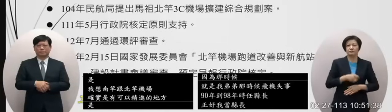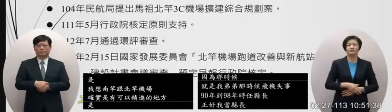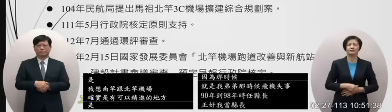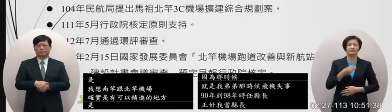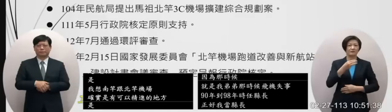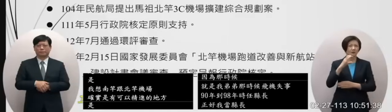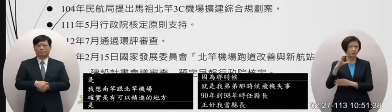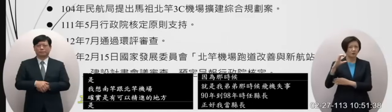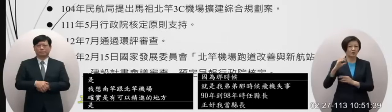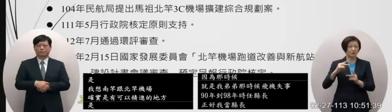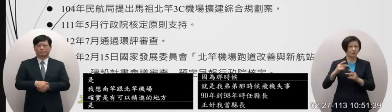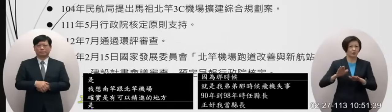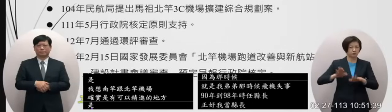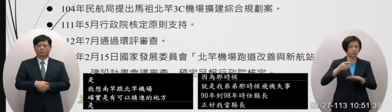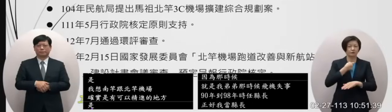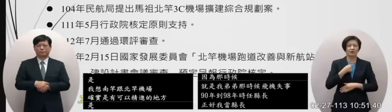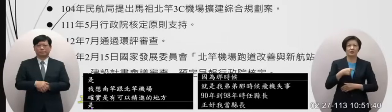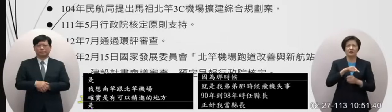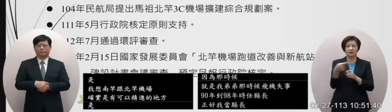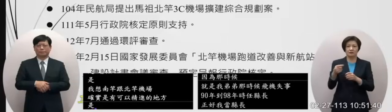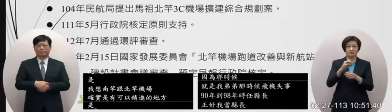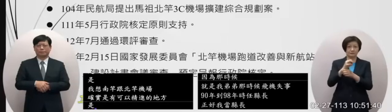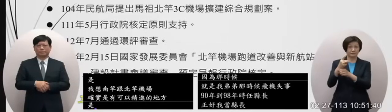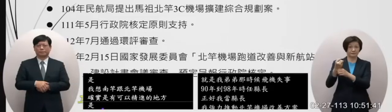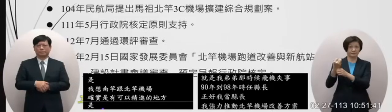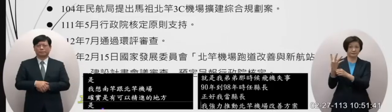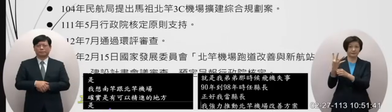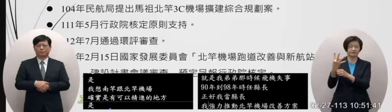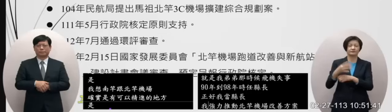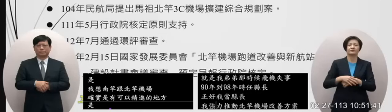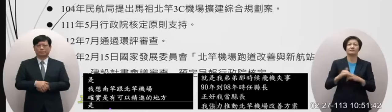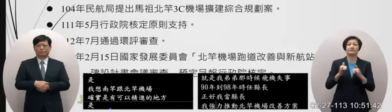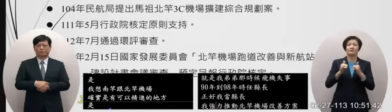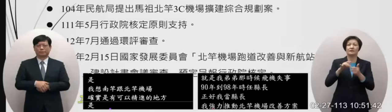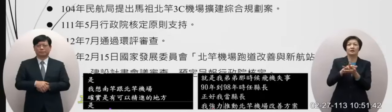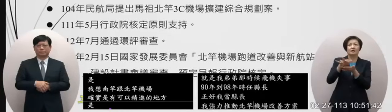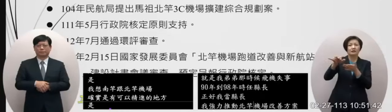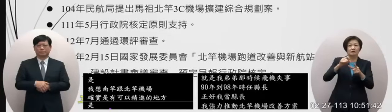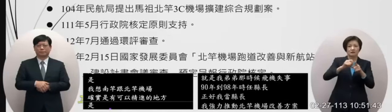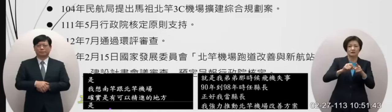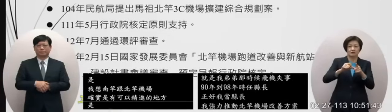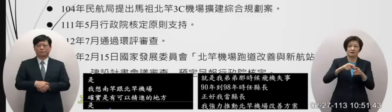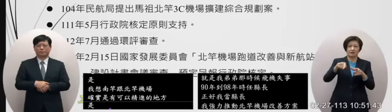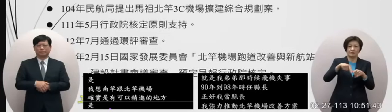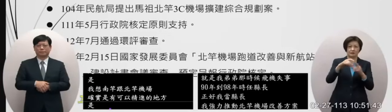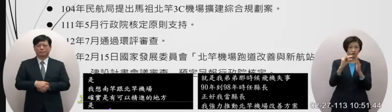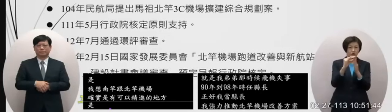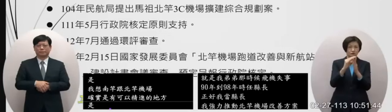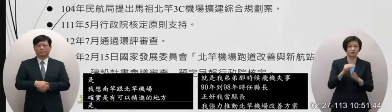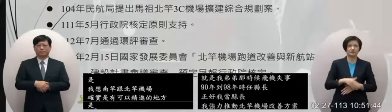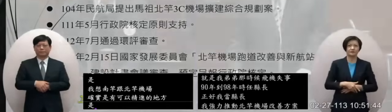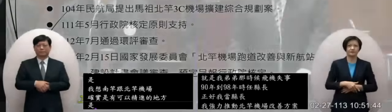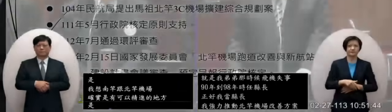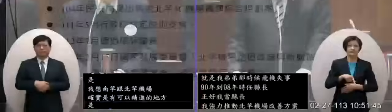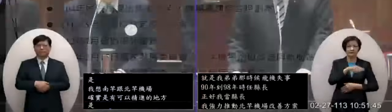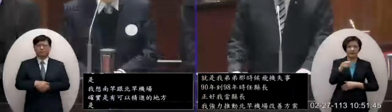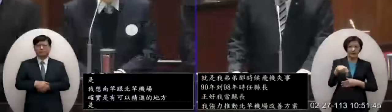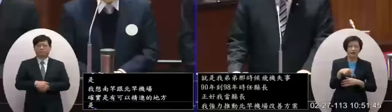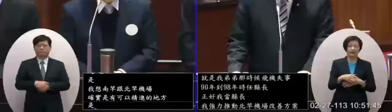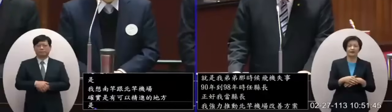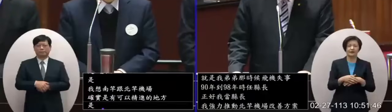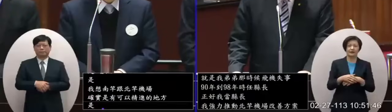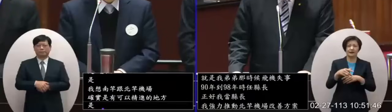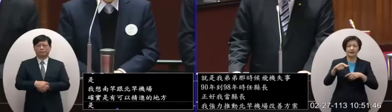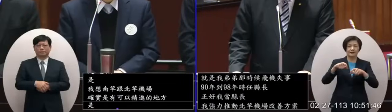场，到104年，民航局提出来了马祖北竿山西机场中建汇合方案啊。